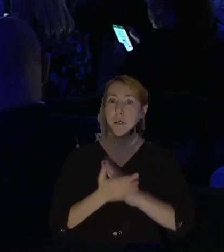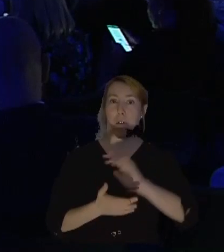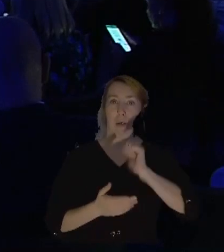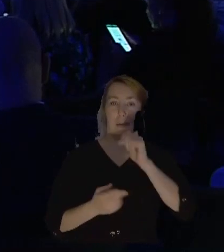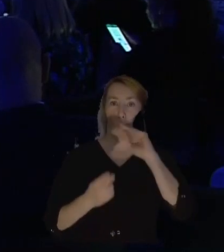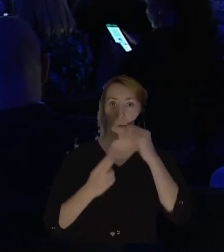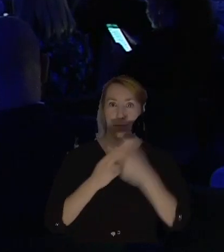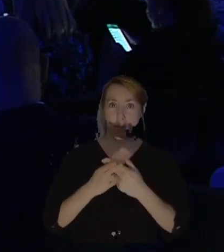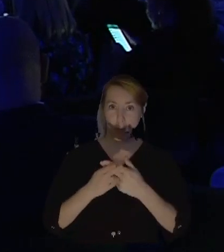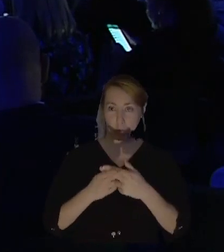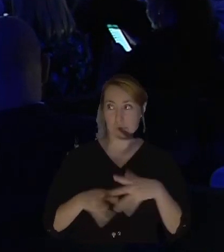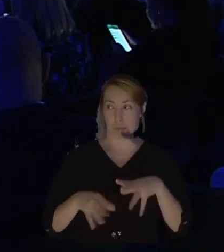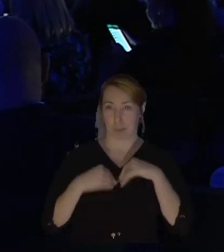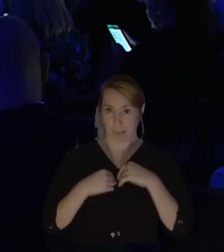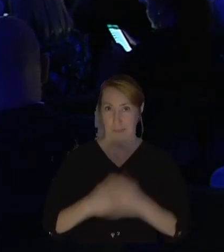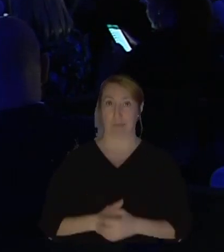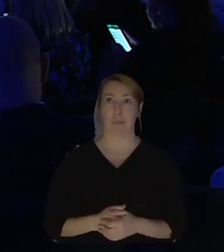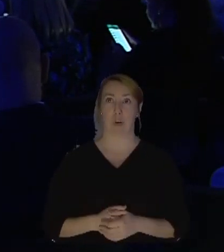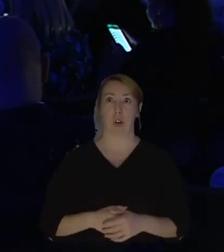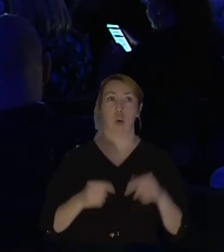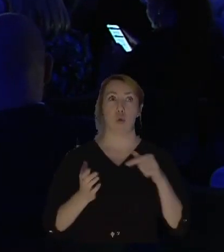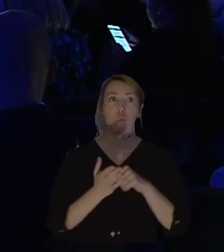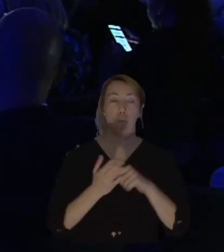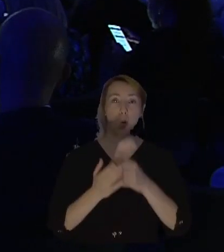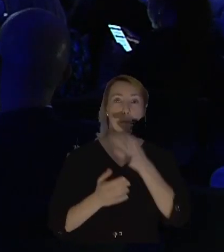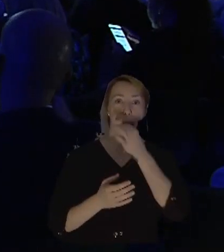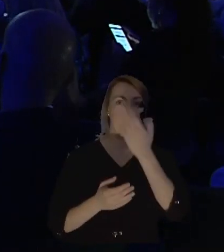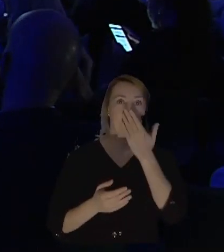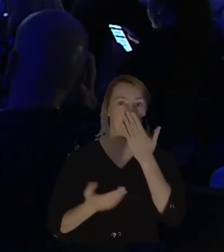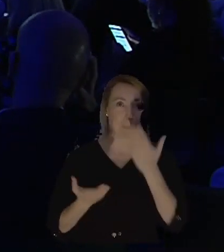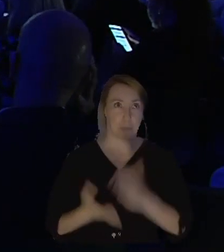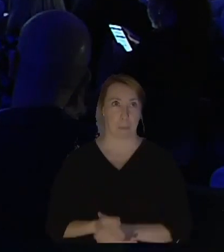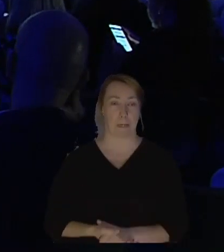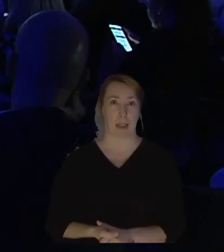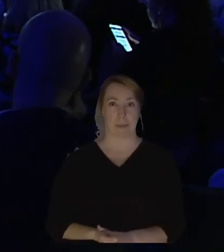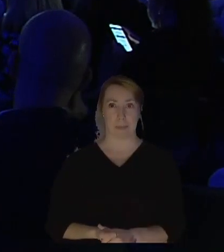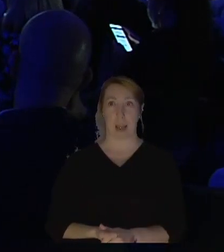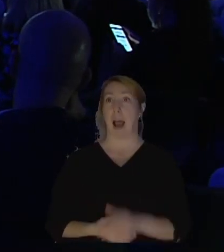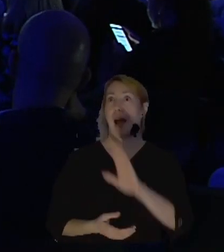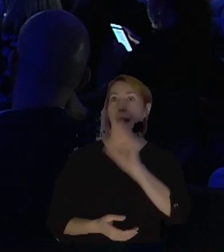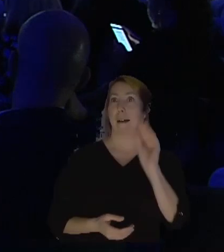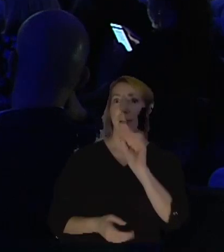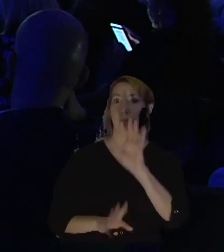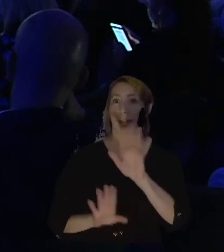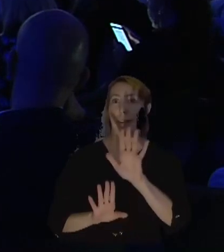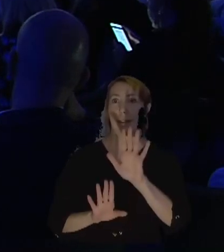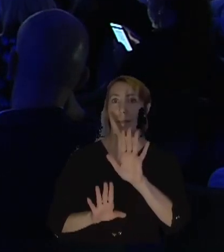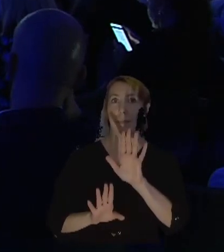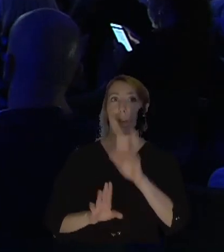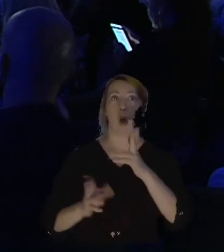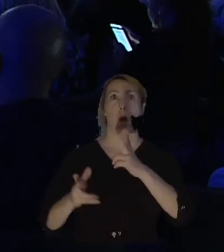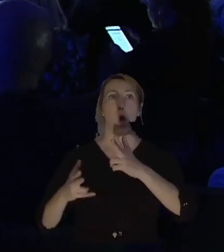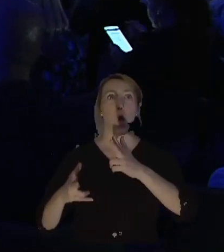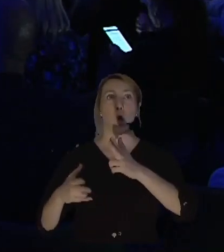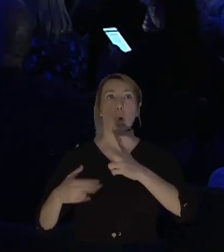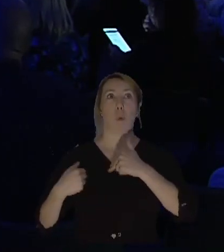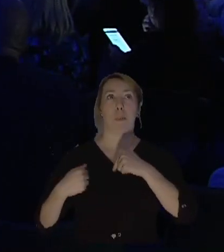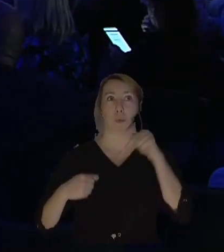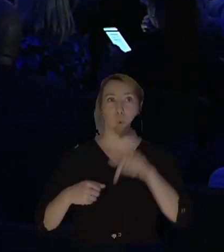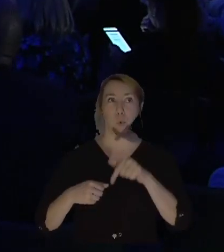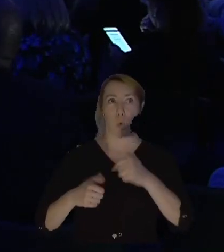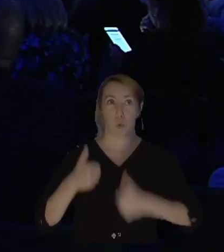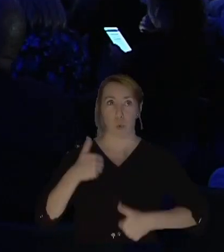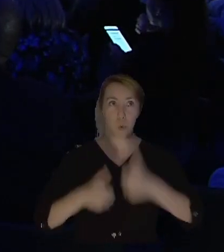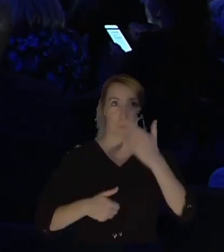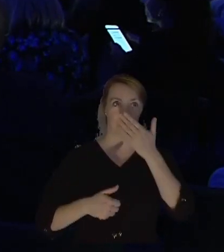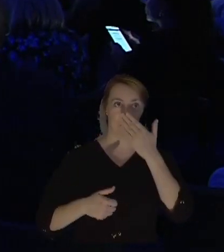prawidłowa odpowiedź. I to pytanie brzmi, a jeszcze nie, jury tego konkursu składa